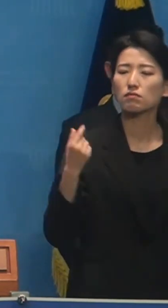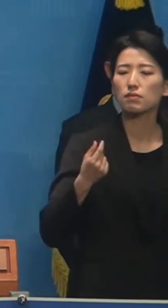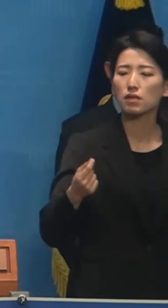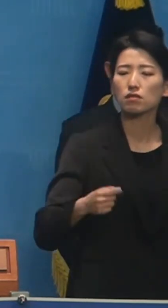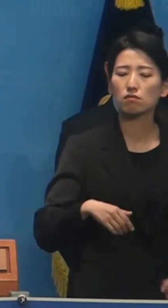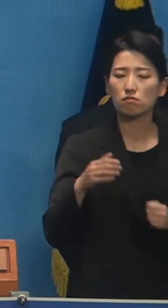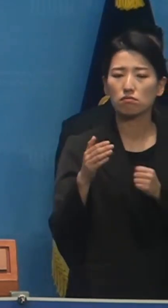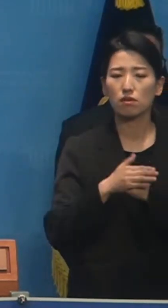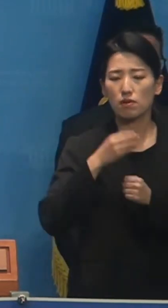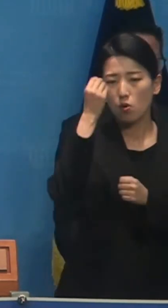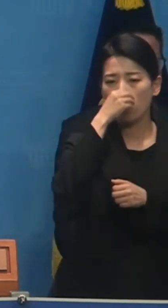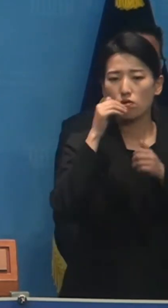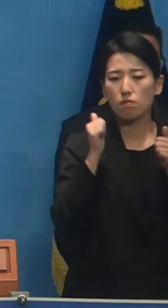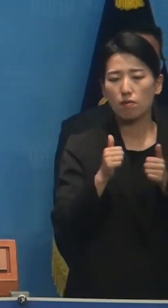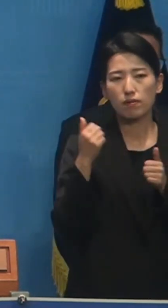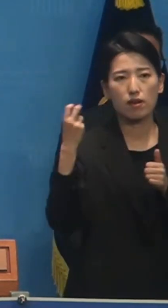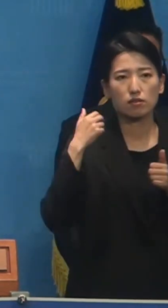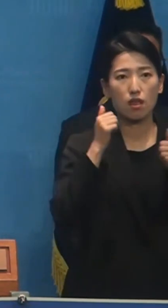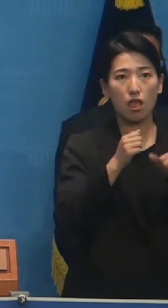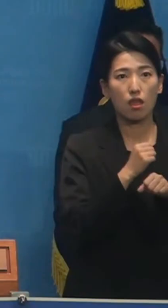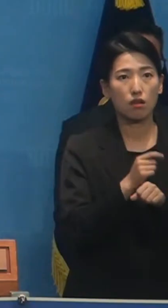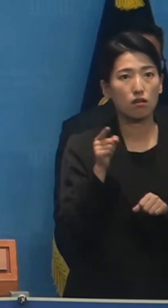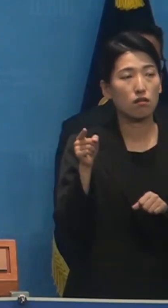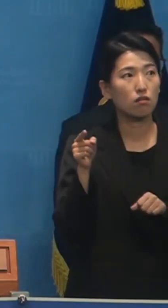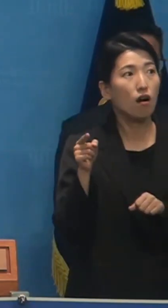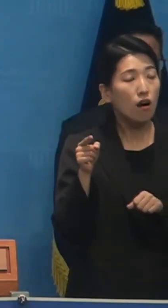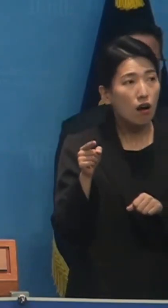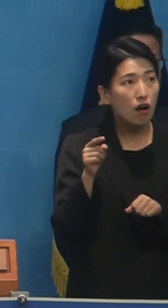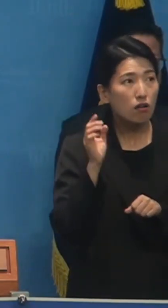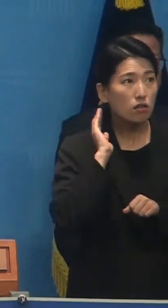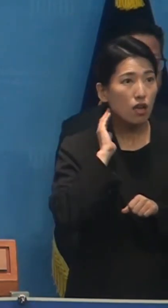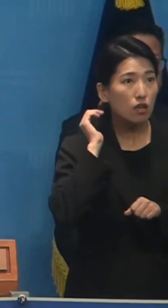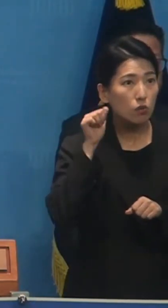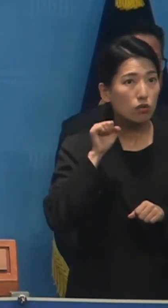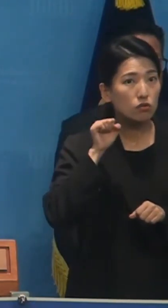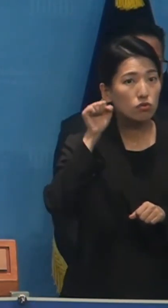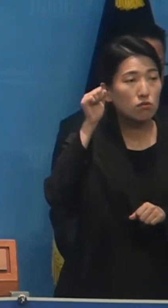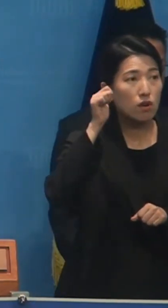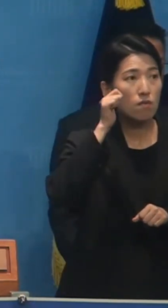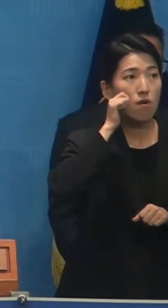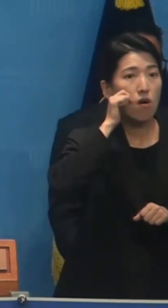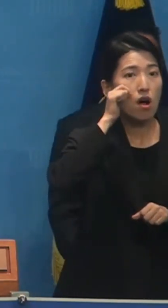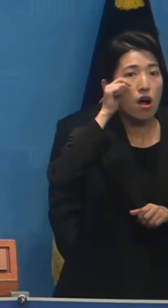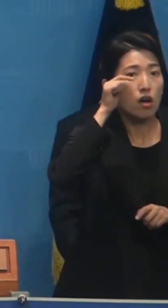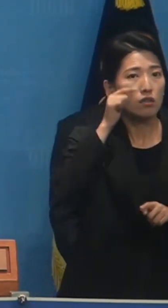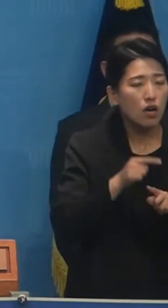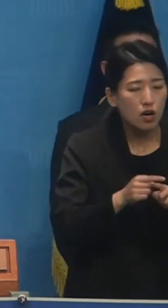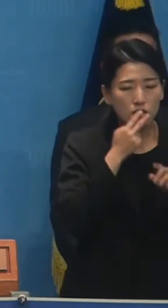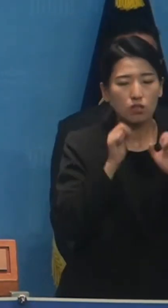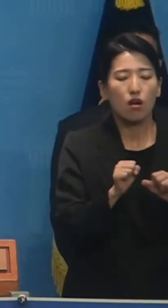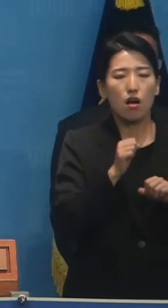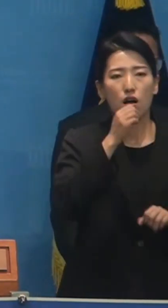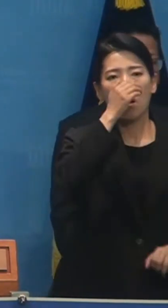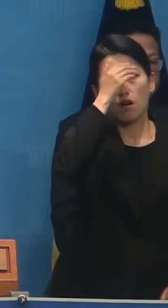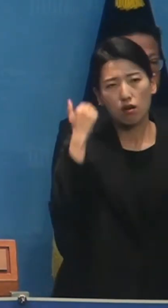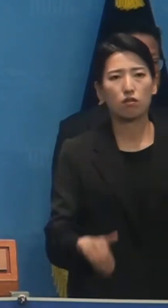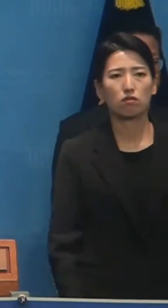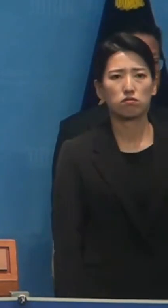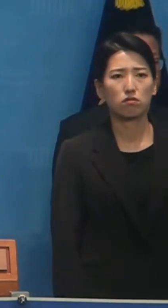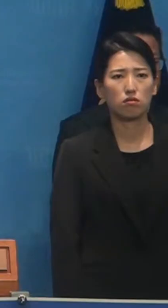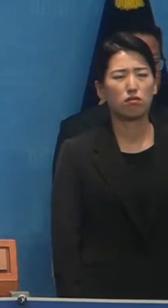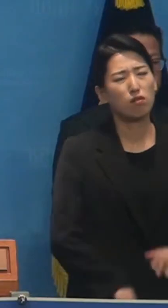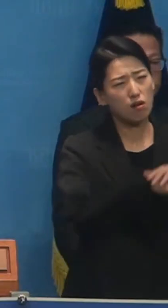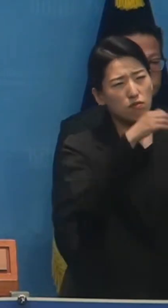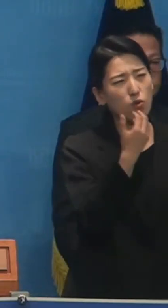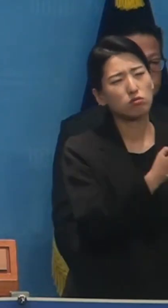대통령 후보의 자격을 박탈당할 뻔한 그런 위기에 처해 있던 그런 사법 카르텔에